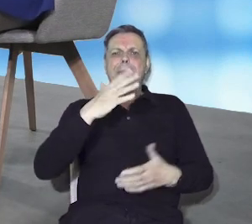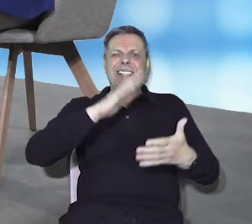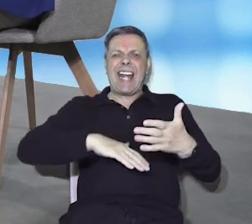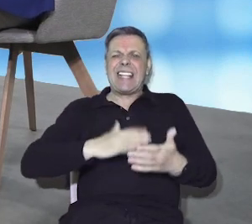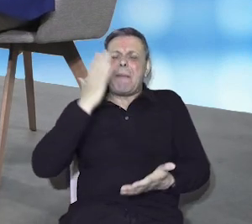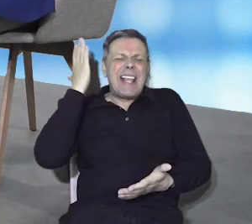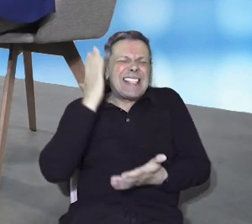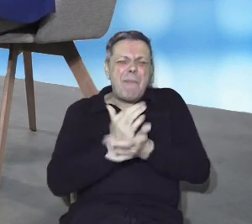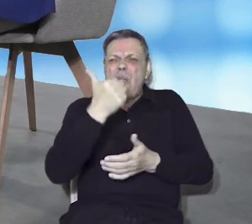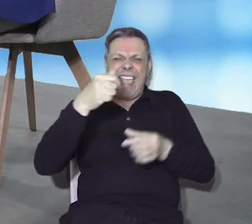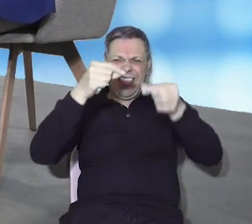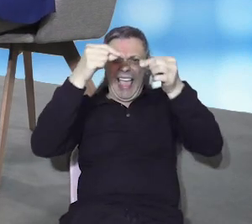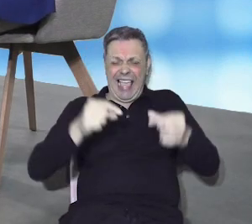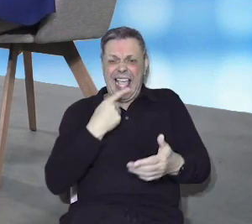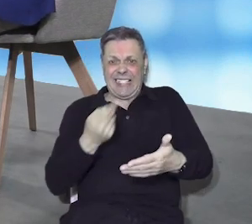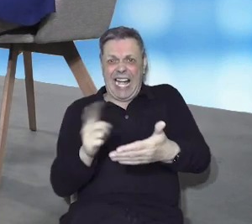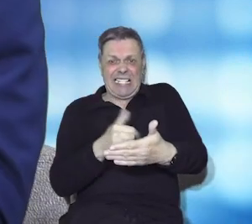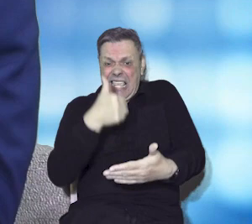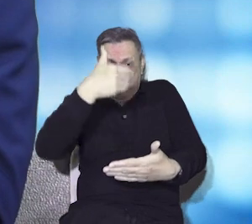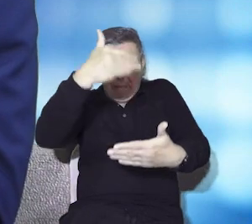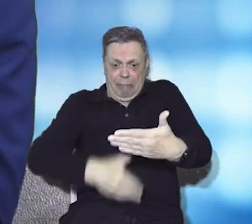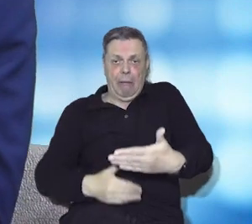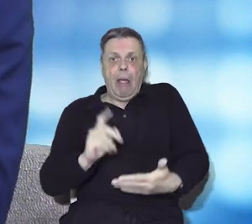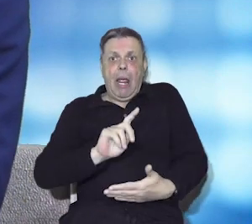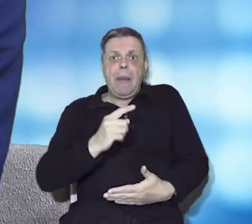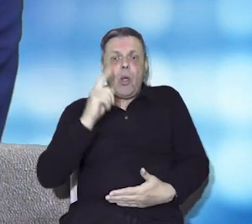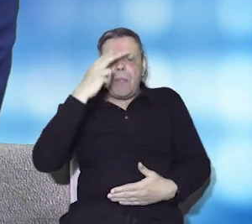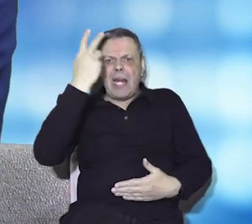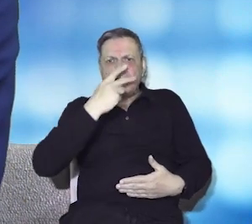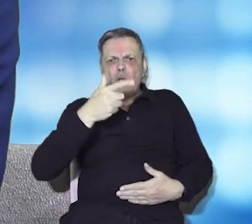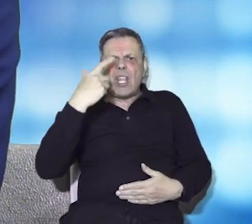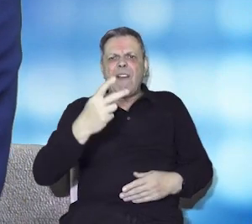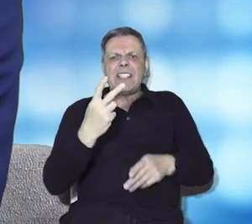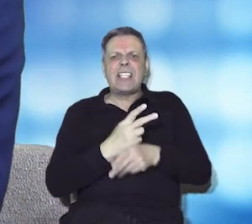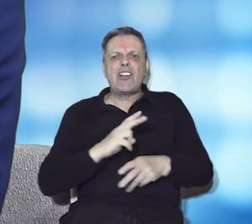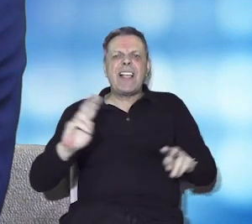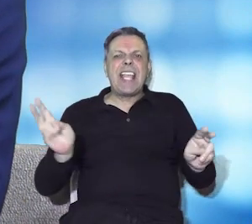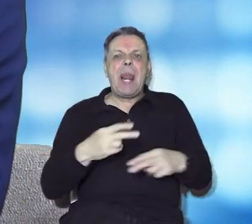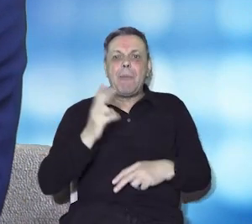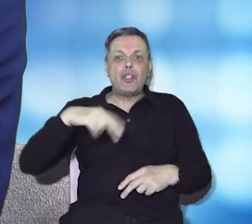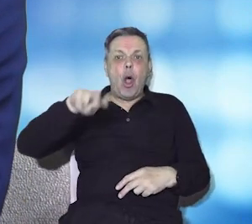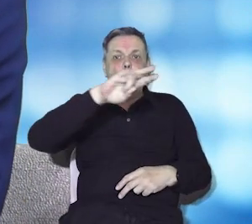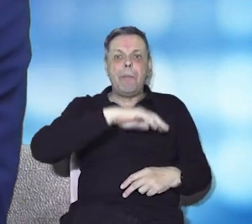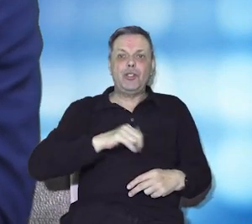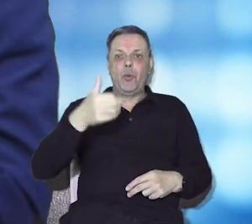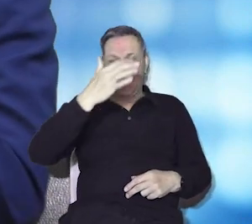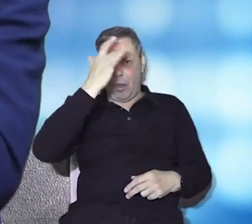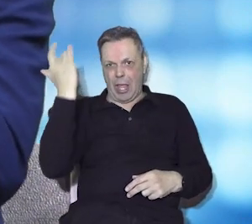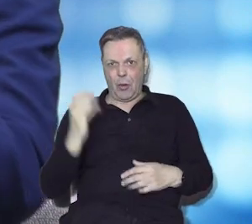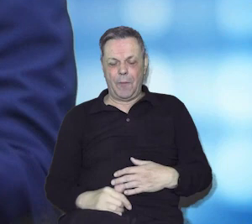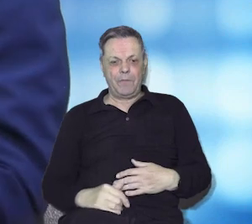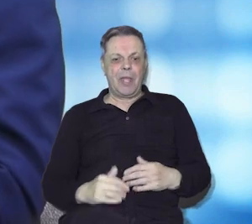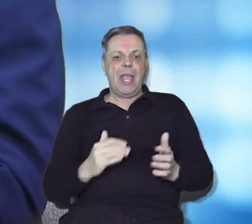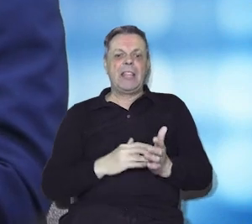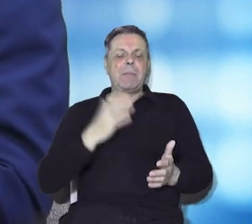na jednoj stranici časopisa, nitko nije razmišljao da 20 država se ne može obići u jedno ljeto. Da treba